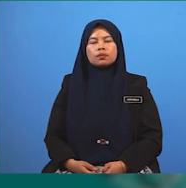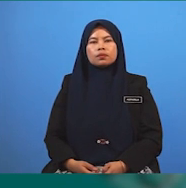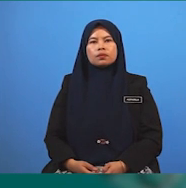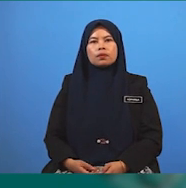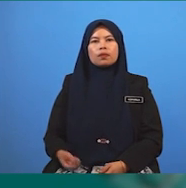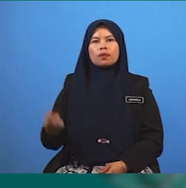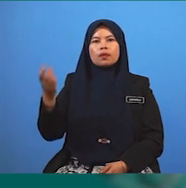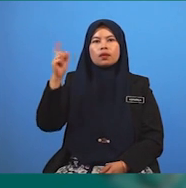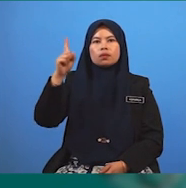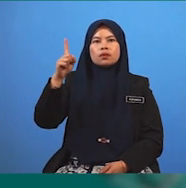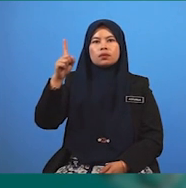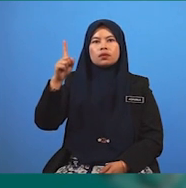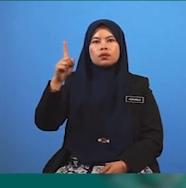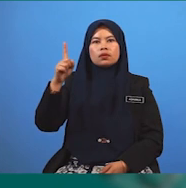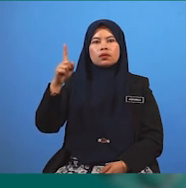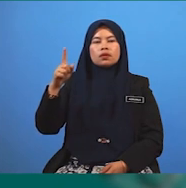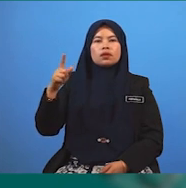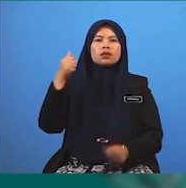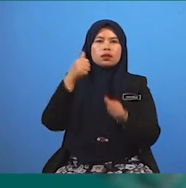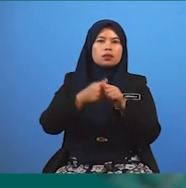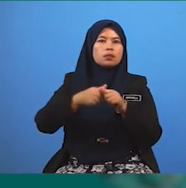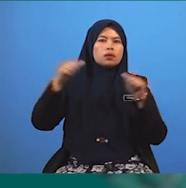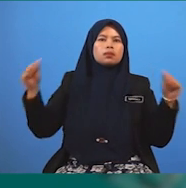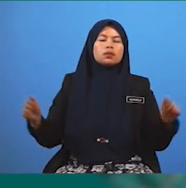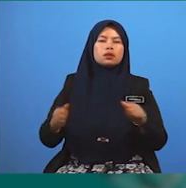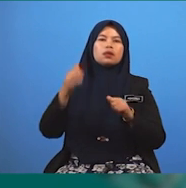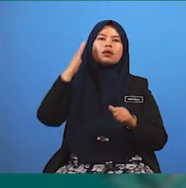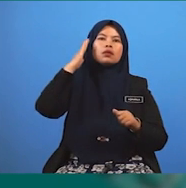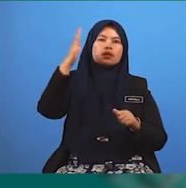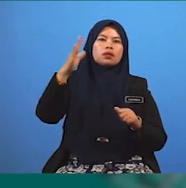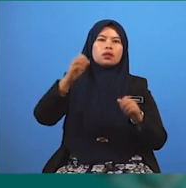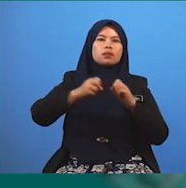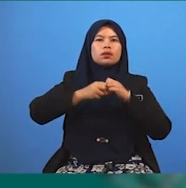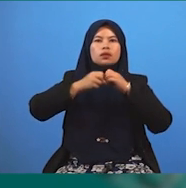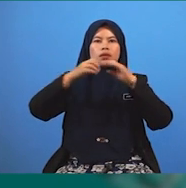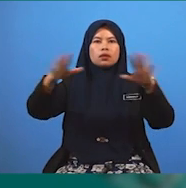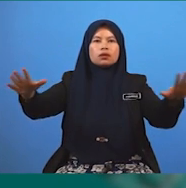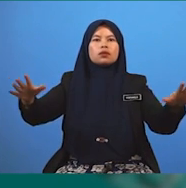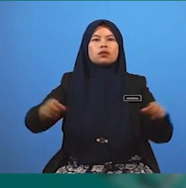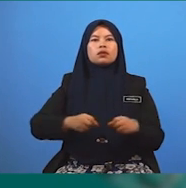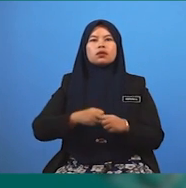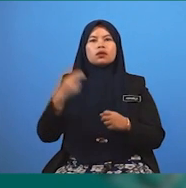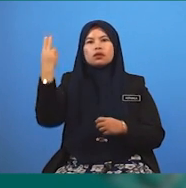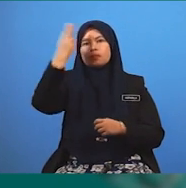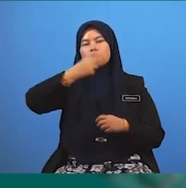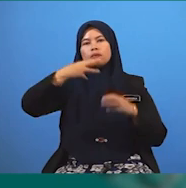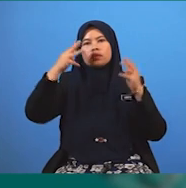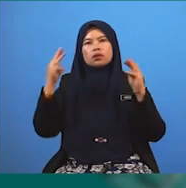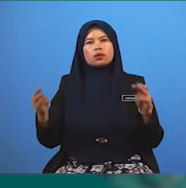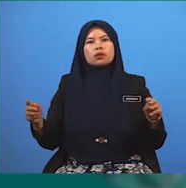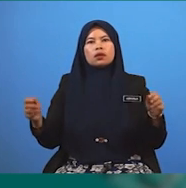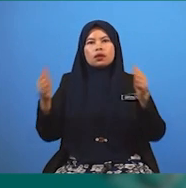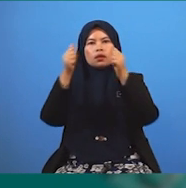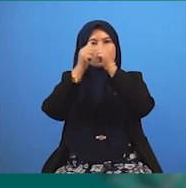ialah, yang pertama, setiap amalan akan dibentangkan di hadapan manusia tanpa tertinggal satu perkara